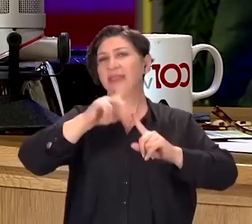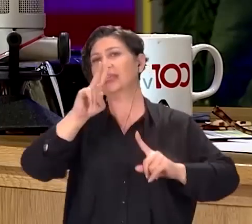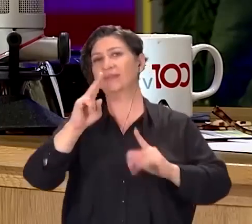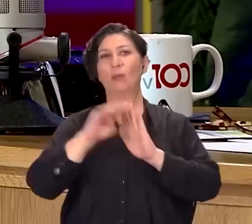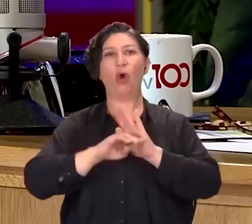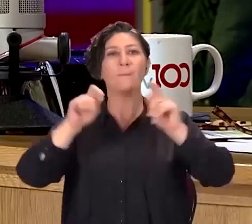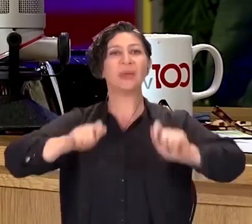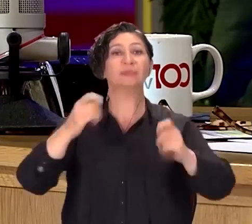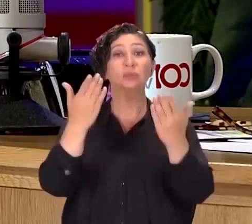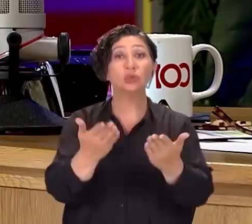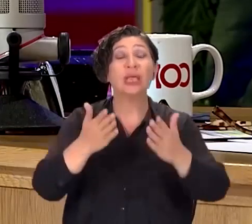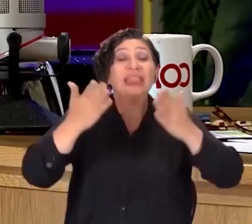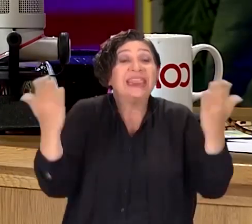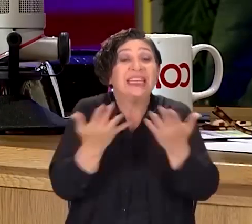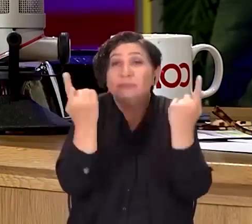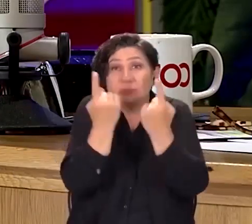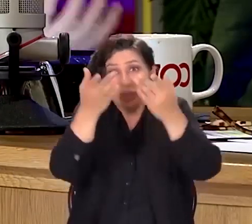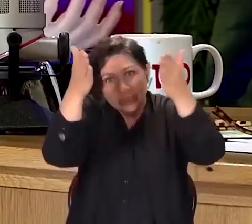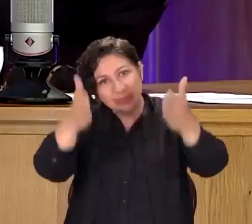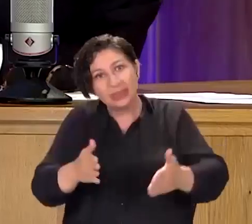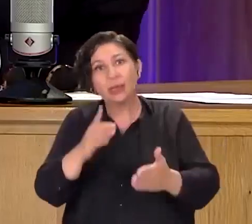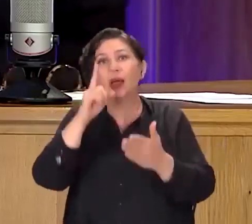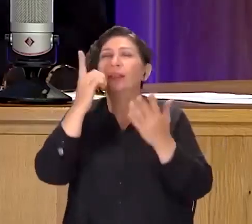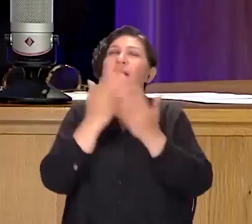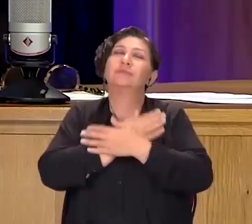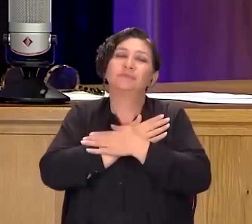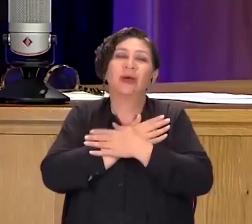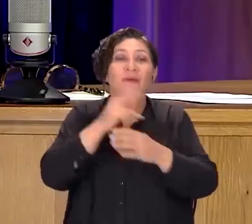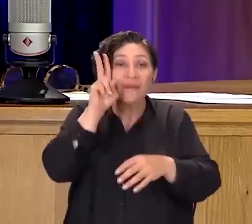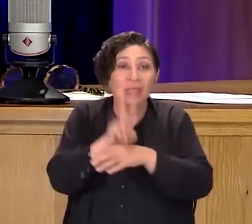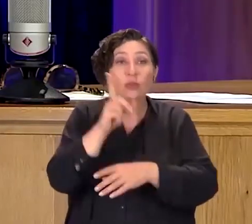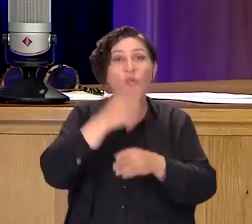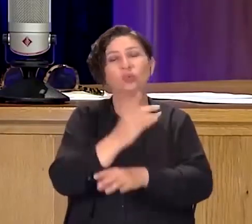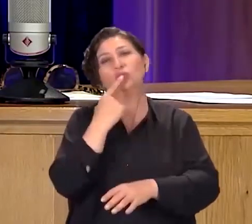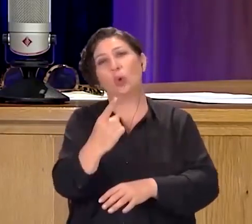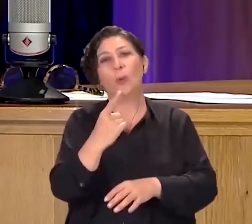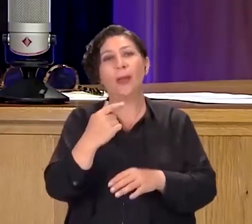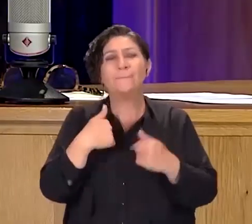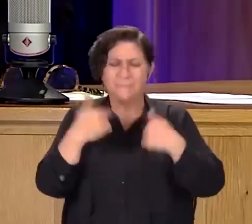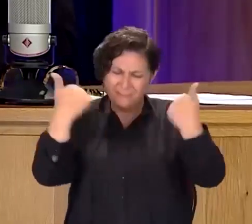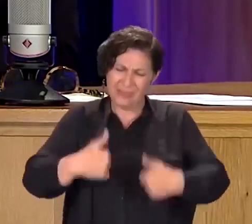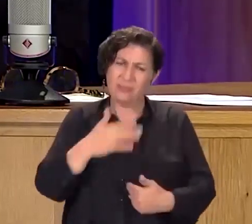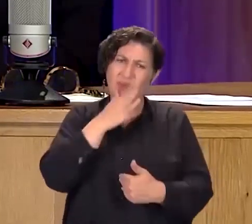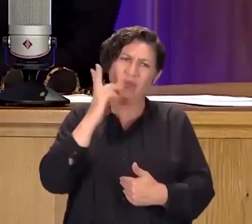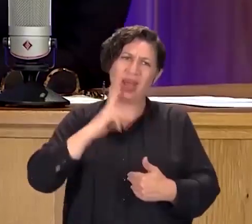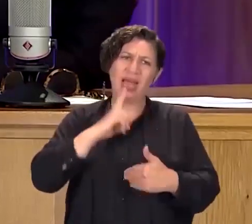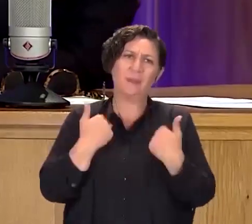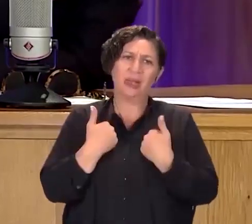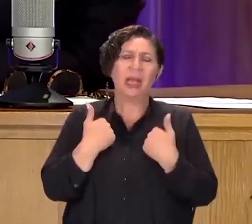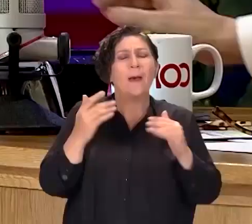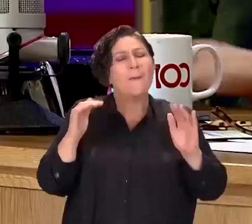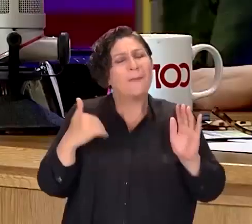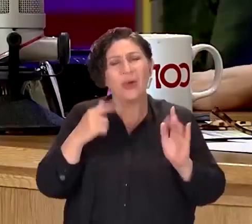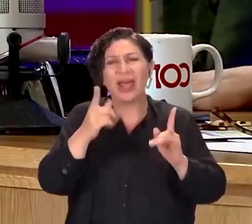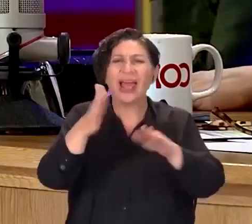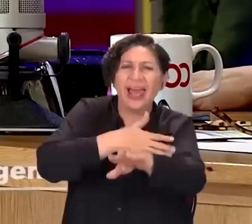televizyoncusun be? Nasıl bir şeysin Rabbim yani? Vallahi doğru söylüyorum. Beni bilirsin, ahlakımı. Biliyorum. Ben